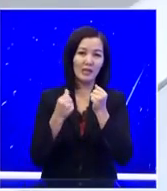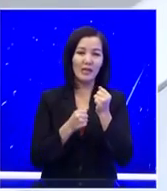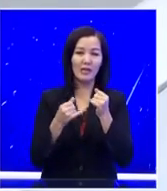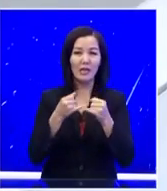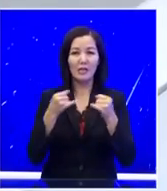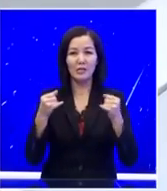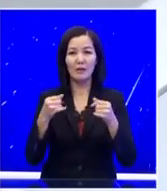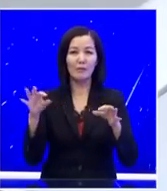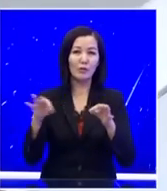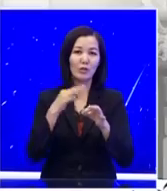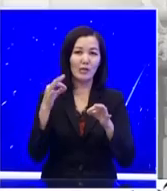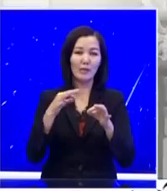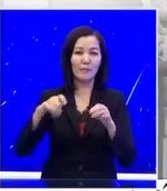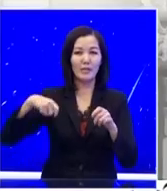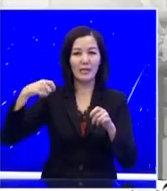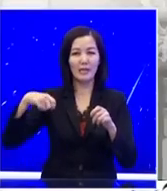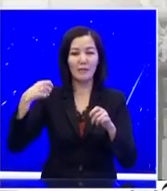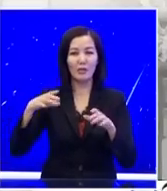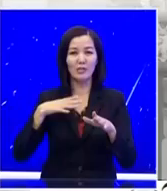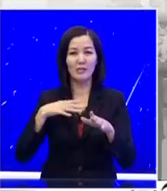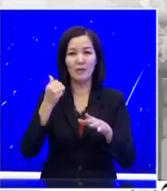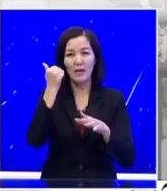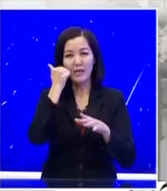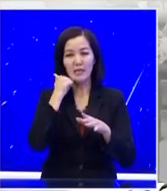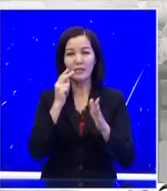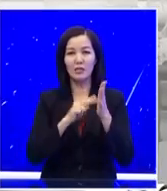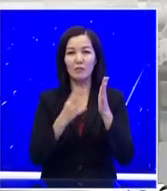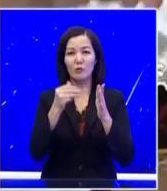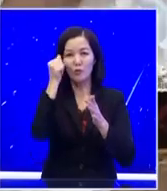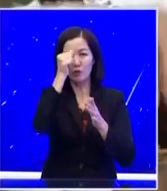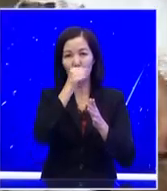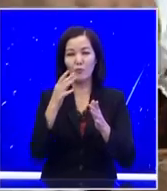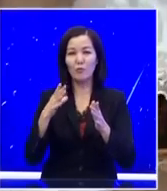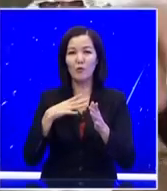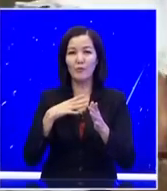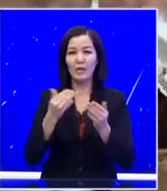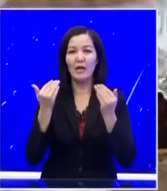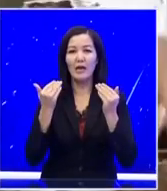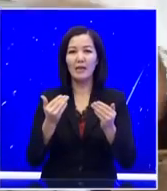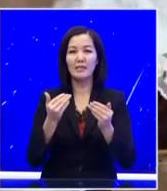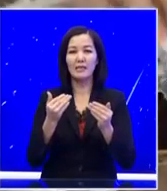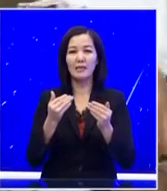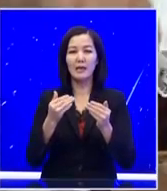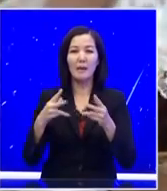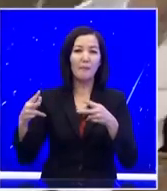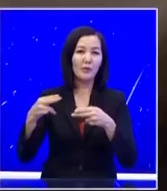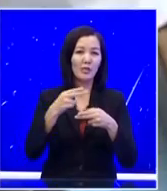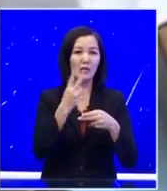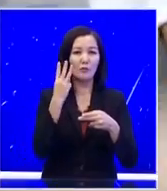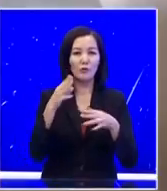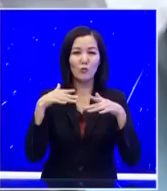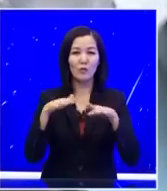сәтімен әрбірінде тігін машинесі бар. Ең ескісіне 74 жыл болыпты. Сартылдап жүріп тұр. Бірі пішеді, үшеуі